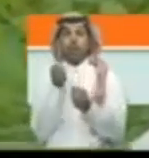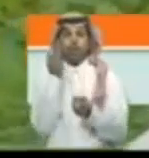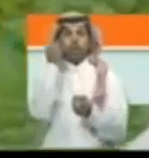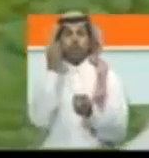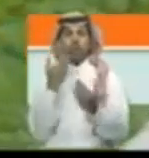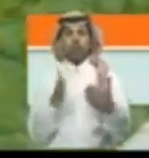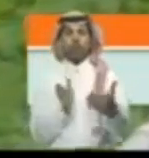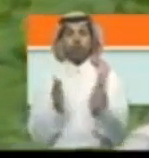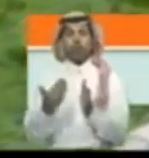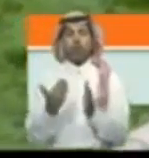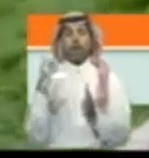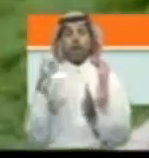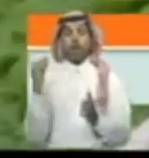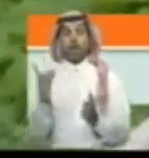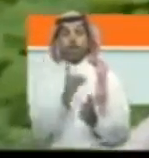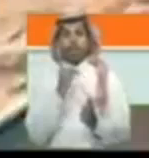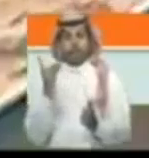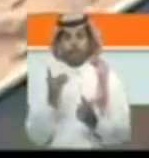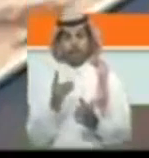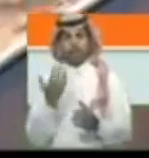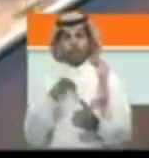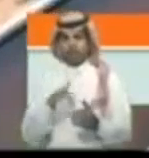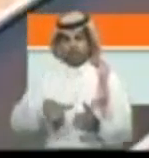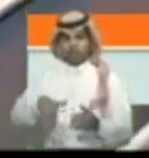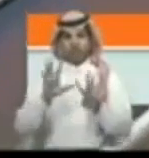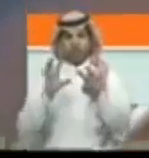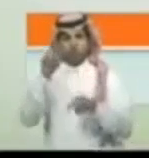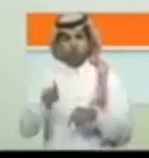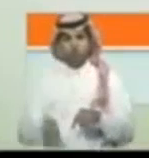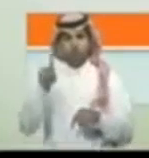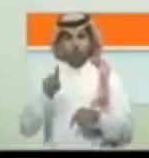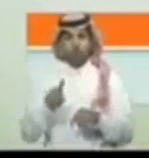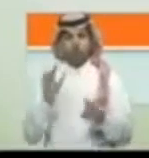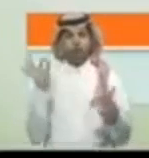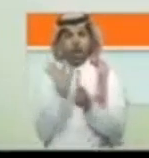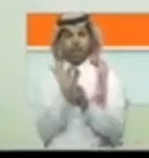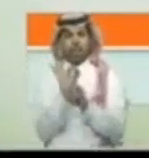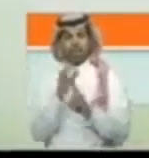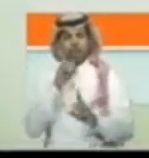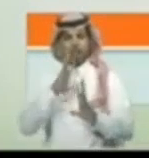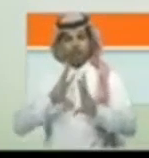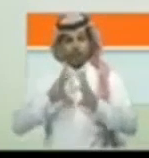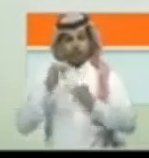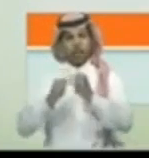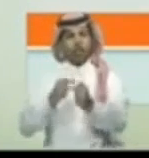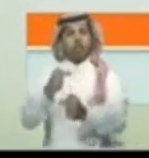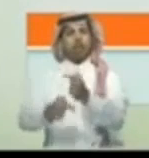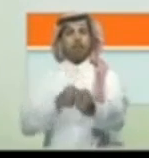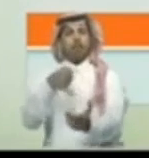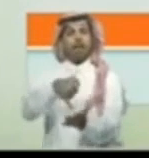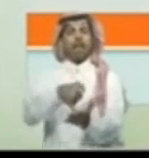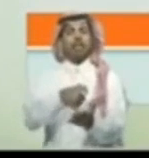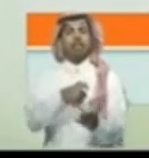إنشاء صندوق البيئة يباشر أعماله خلال 90 يوما بهدف تحقيق الاستدامة المالية